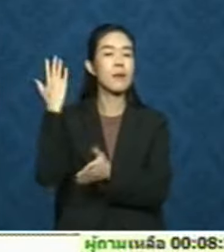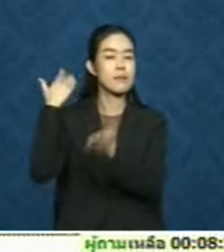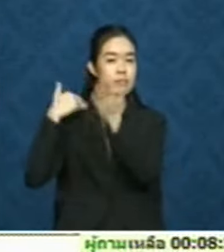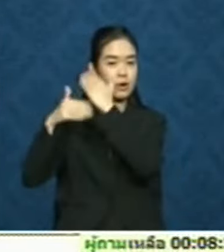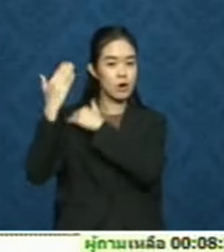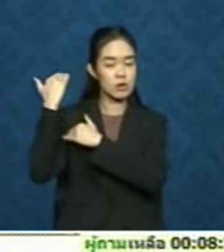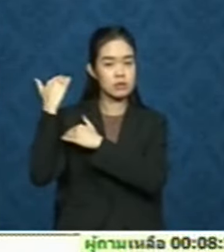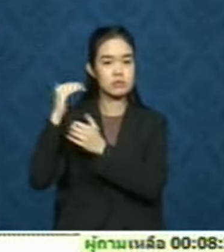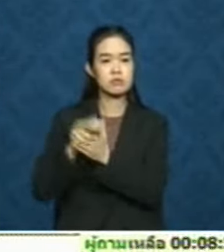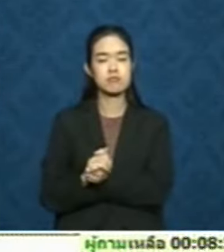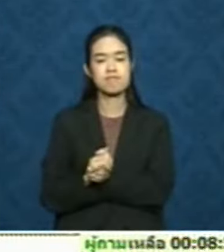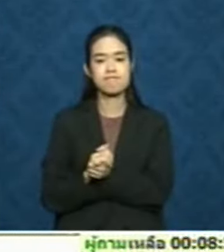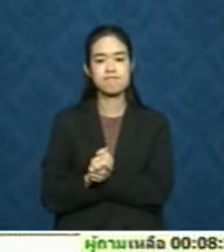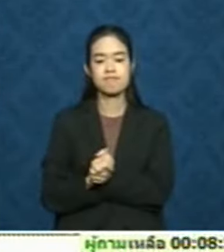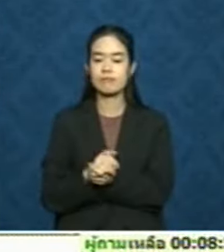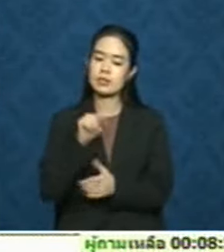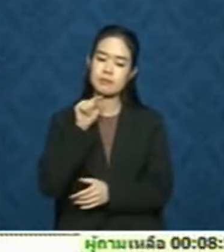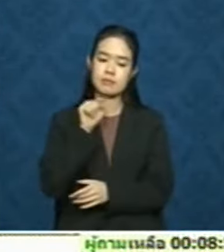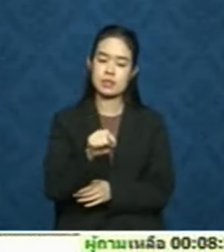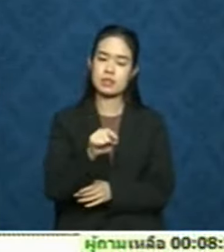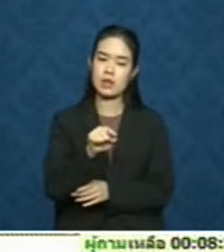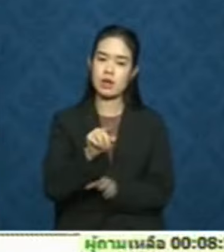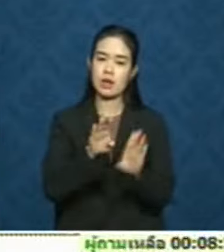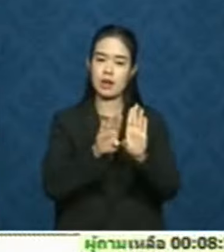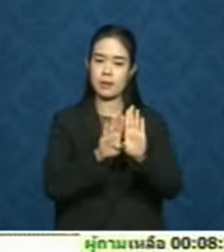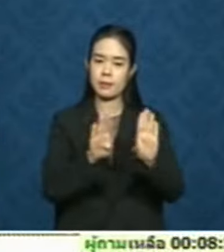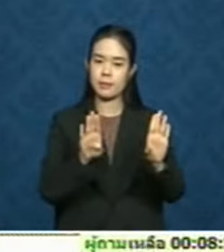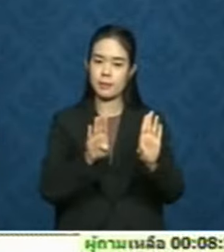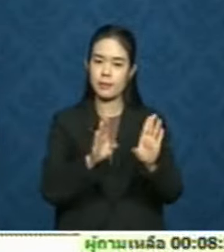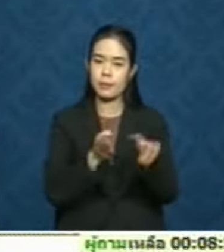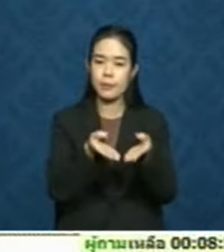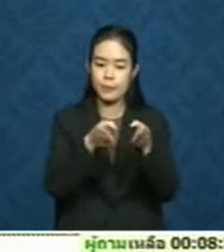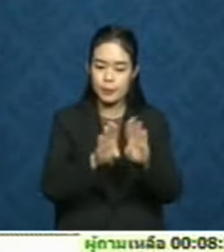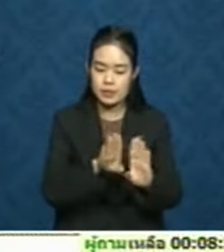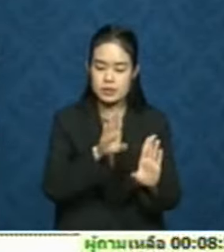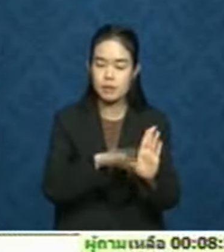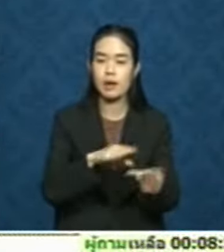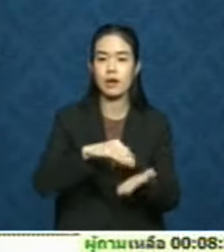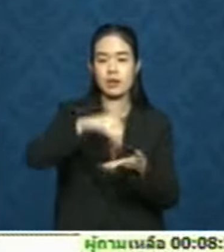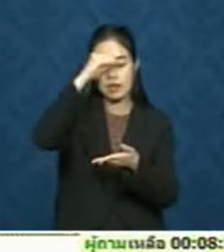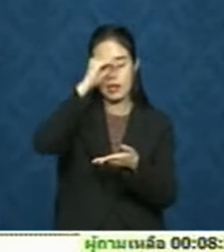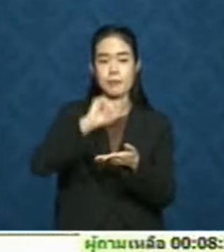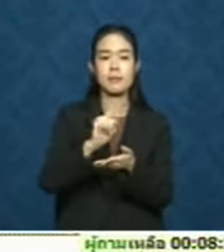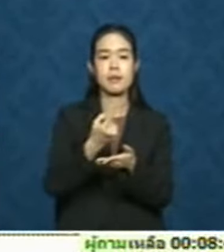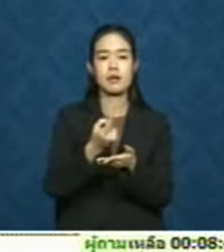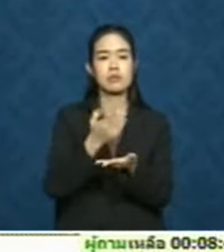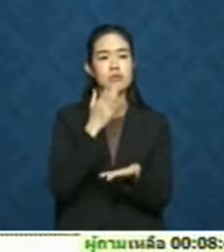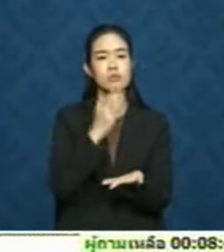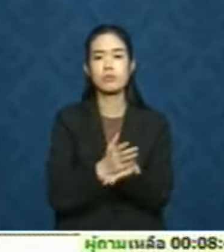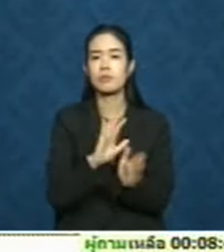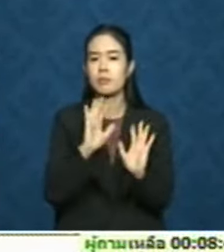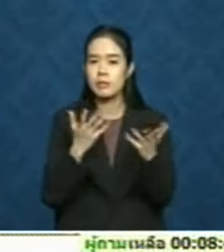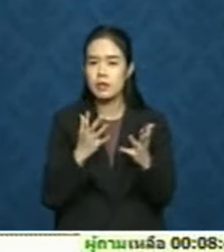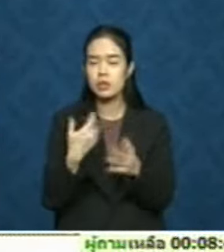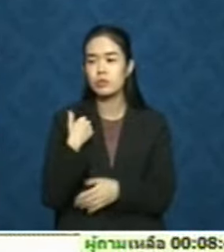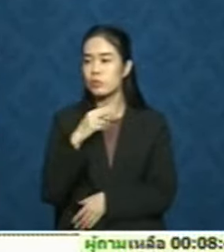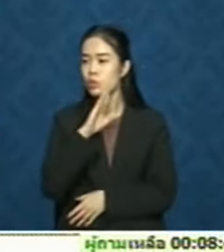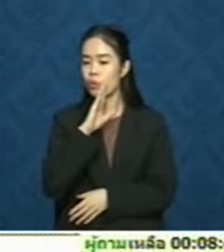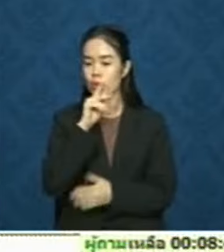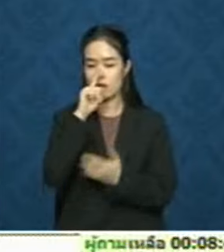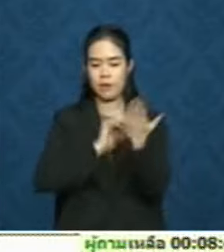ครับไม่เคยมีคำสั่งให้งดรับนักศึกษาไม่ว่าสถานการณ์ชาติบ้านเมืองจะมีสงครามมีเหตุร้ายใ